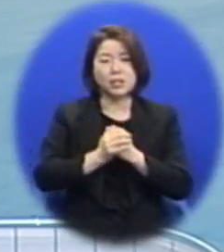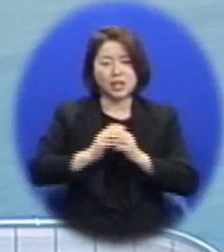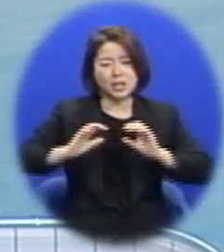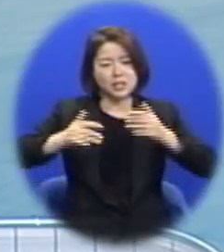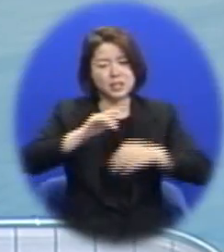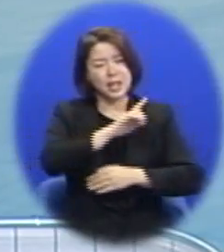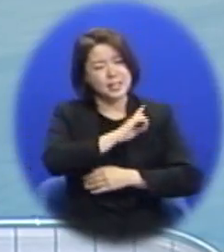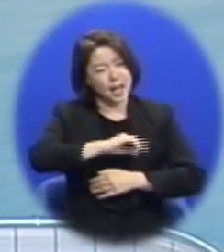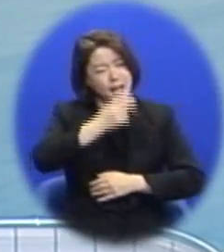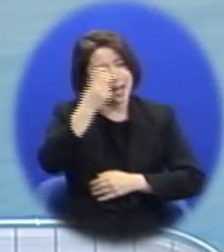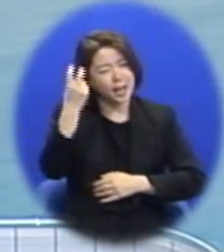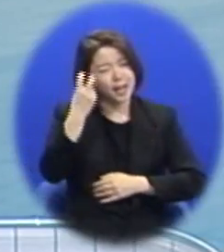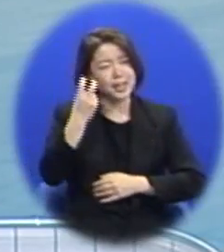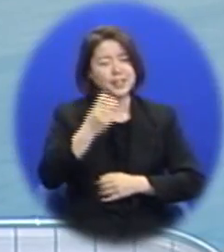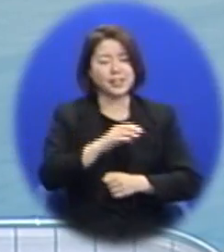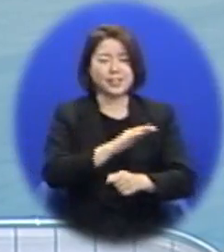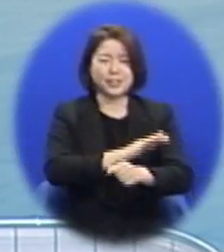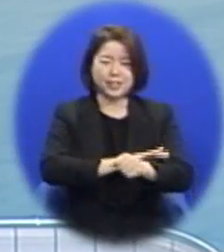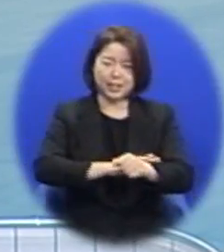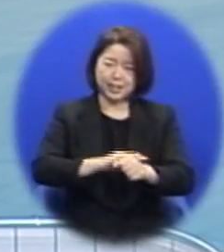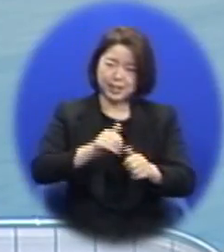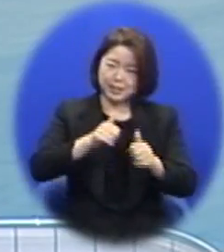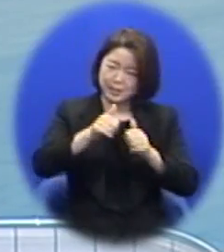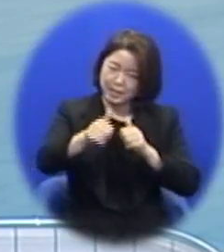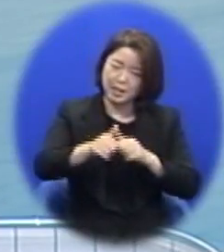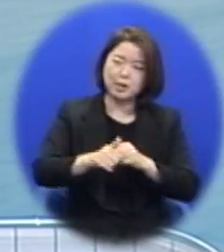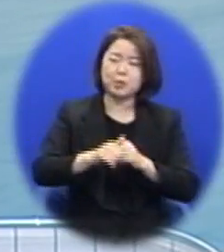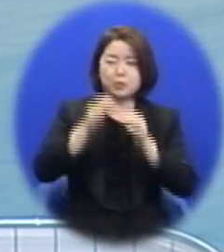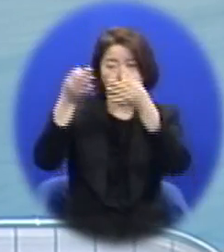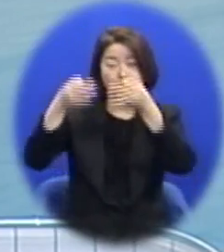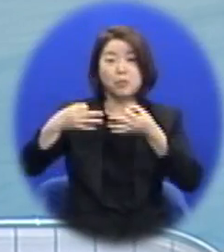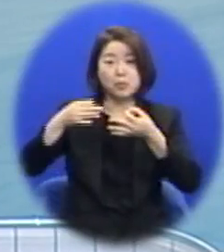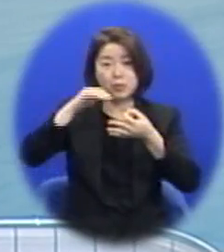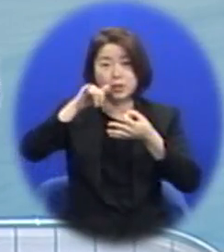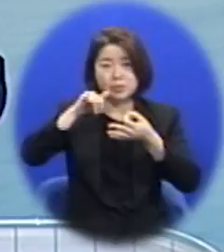똑똑하고 제일 잘난 아이로 그렇게 저를 보시는 거예요.